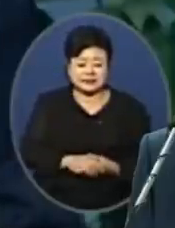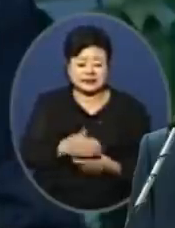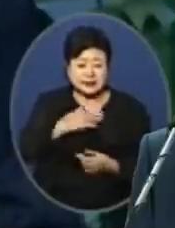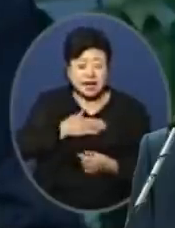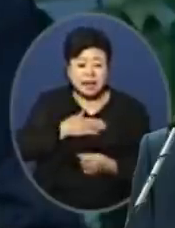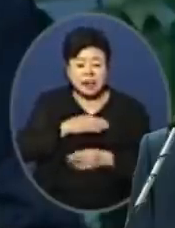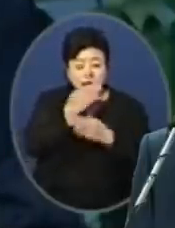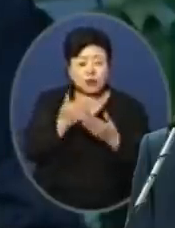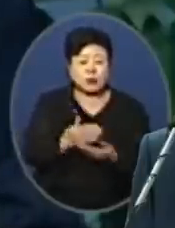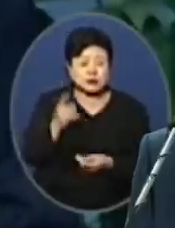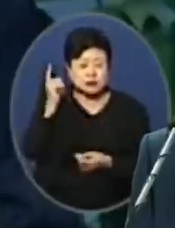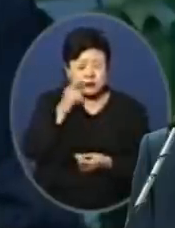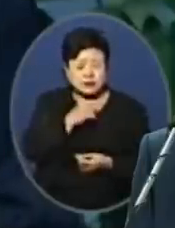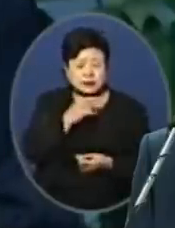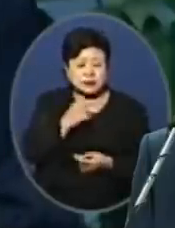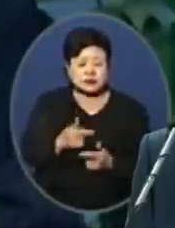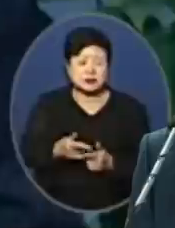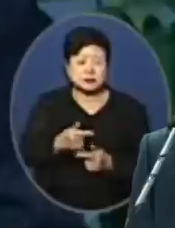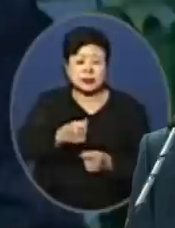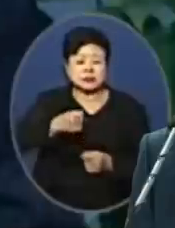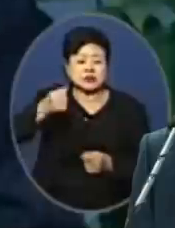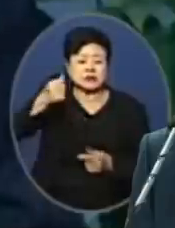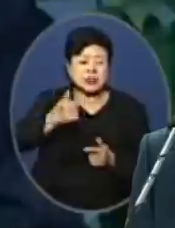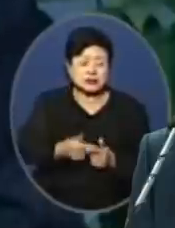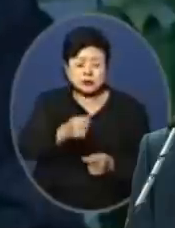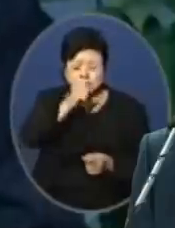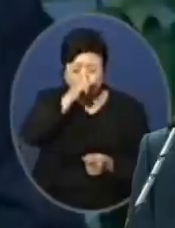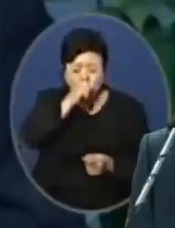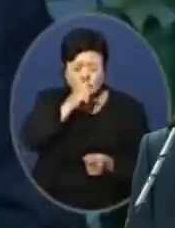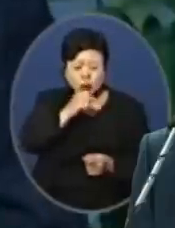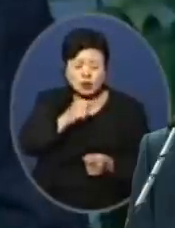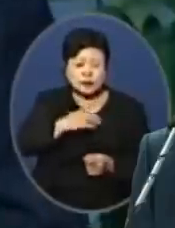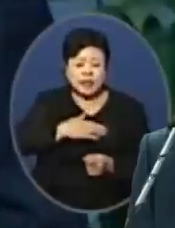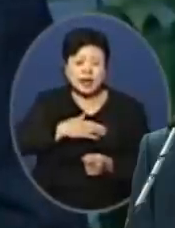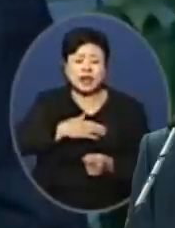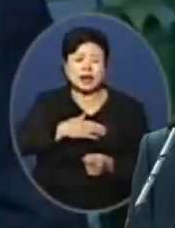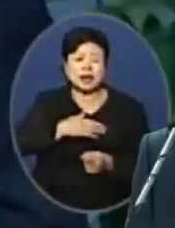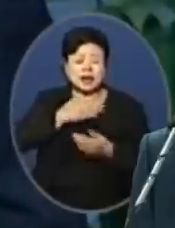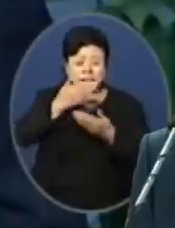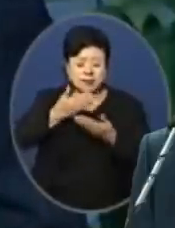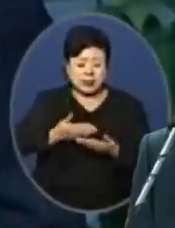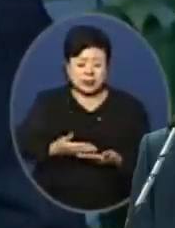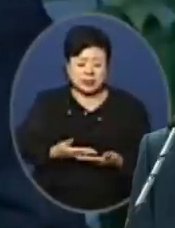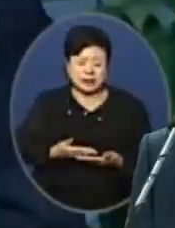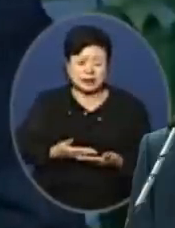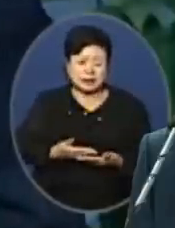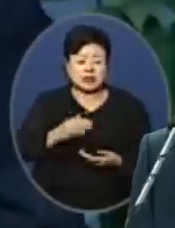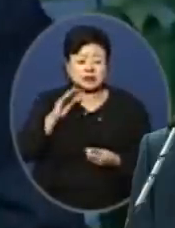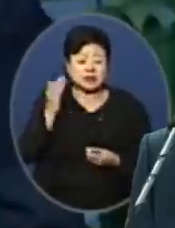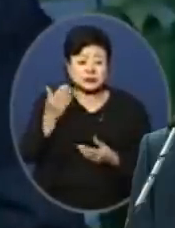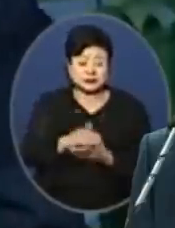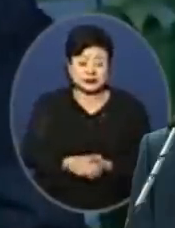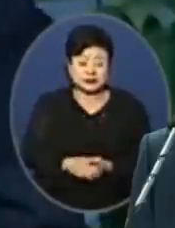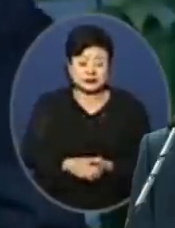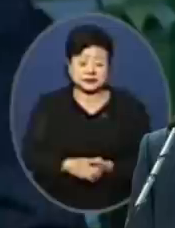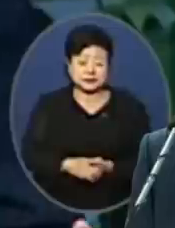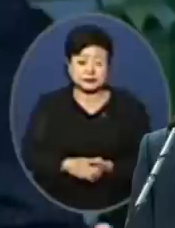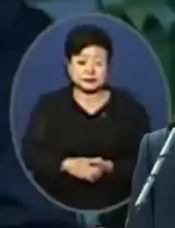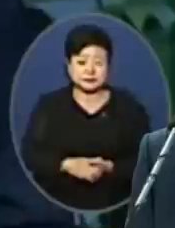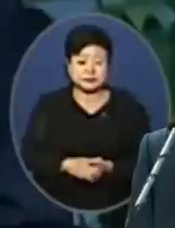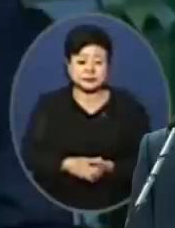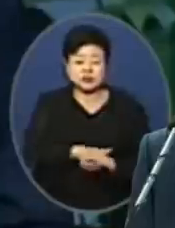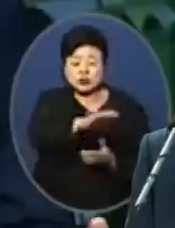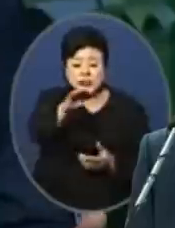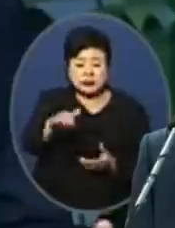나의 모든 나쁜 것은 예수님이 다 가져가시고 예수님의 좋은 것은 내가 다 받은 것입니다.